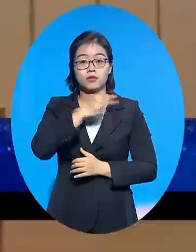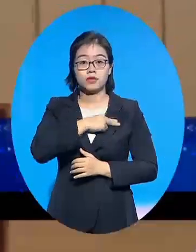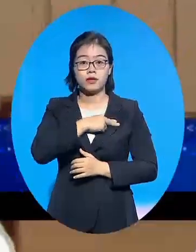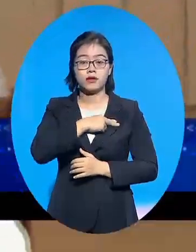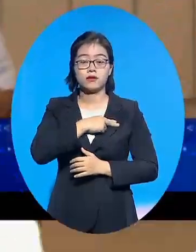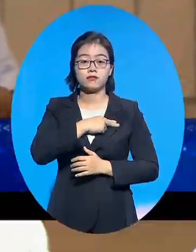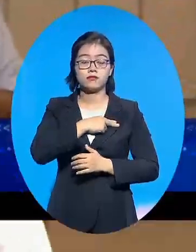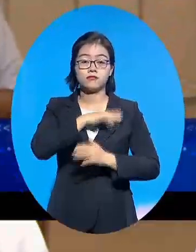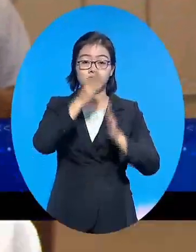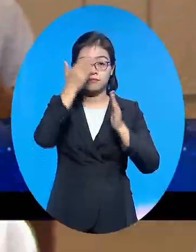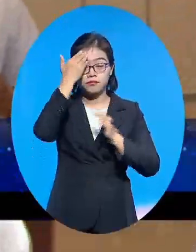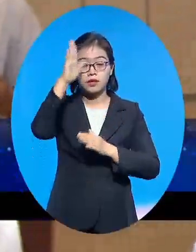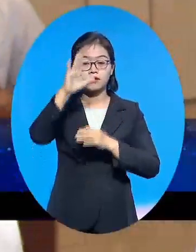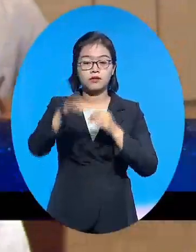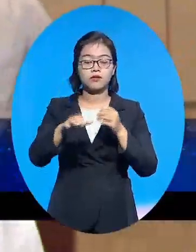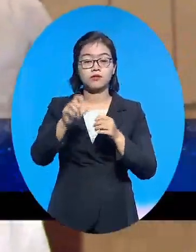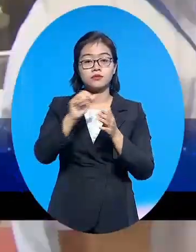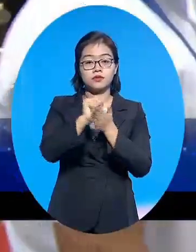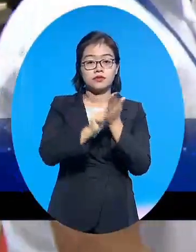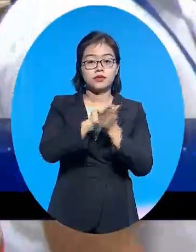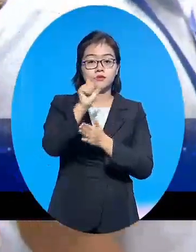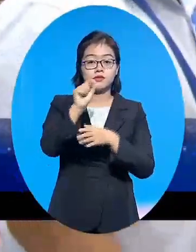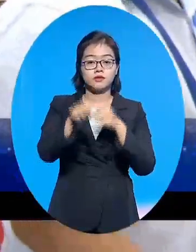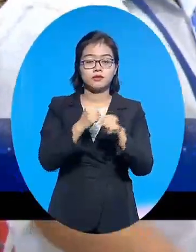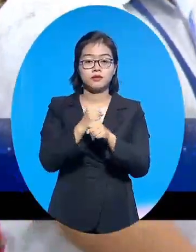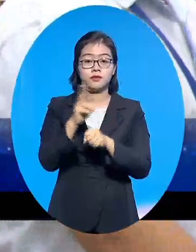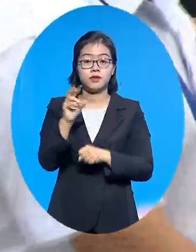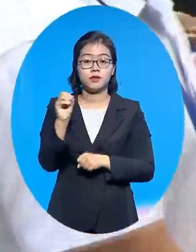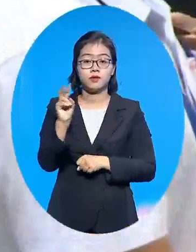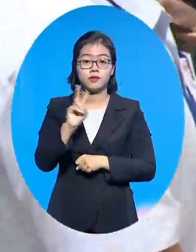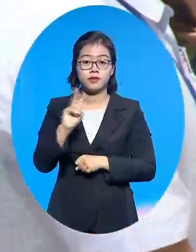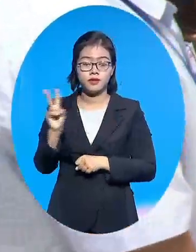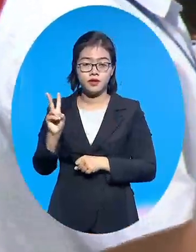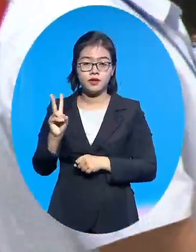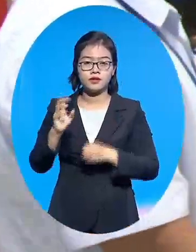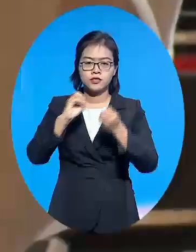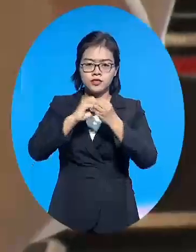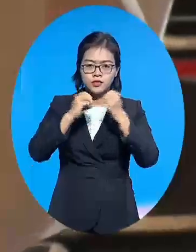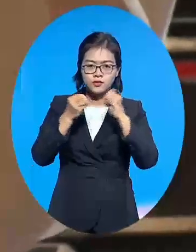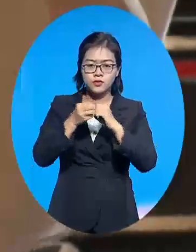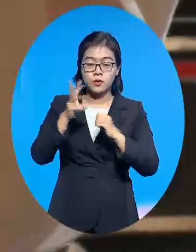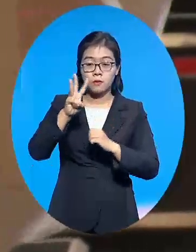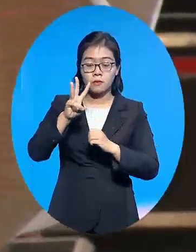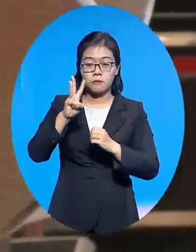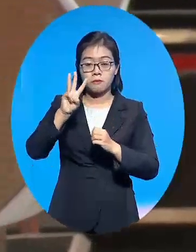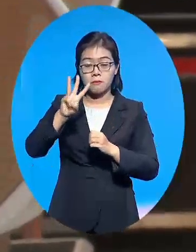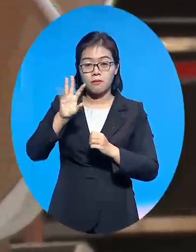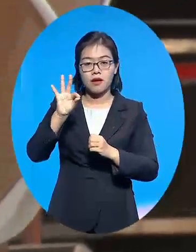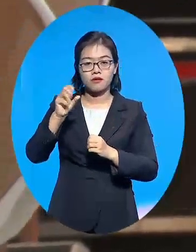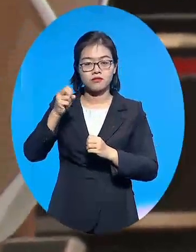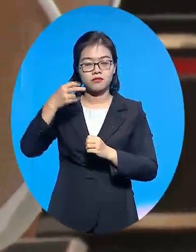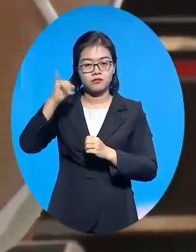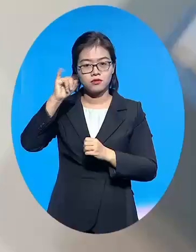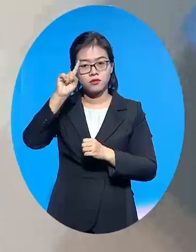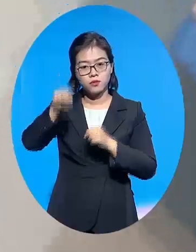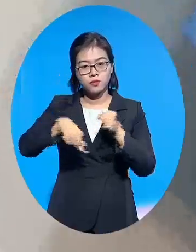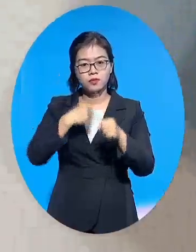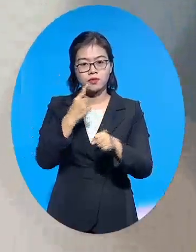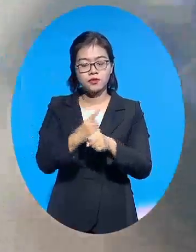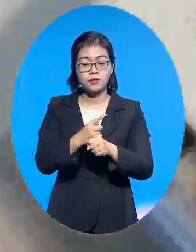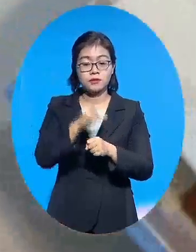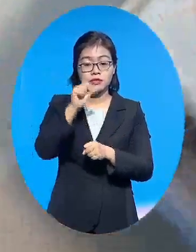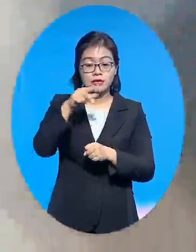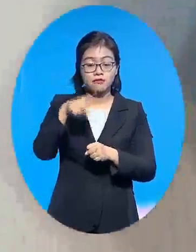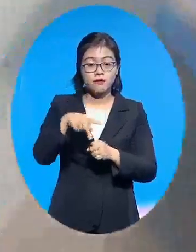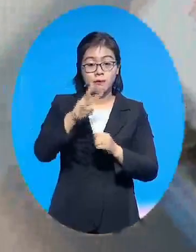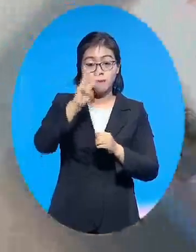2002 với năng lực sản xuất là 30.000 một năm đơn vị này có trên 300 loại sản phẩm khác nhau và được